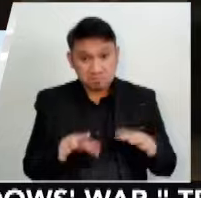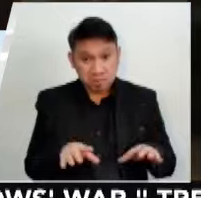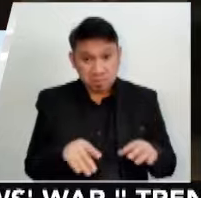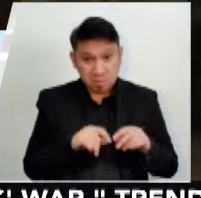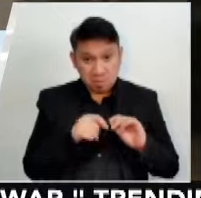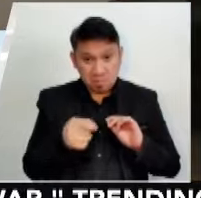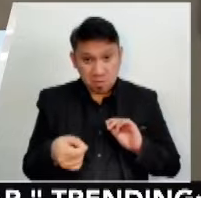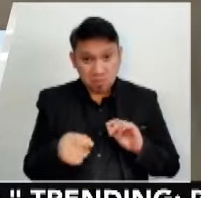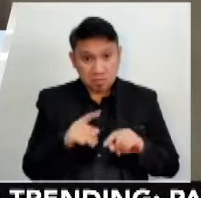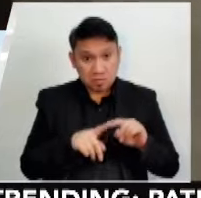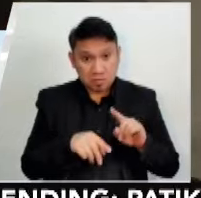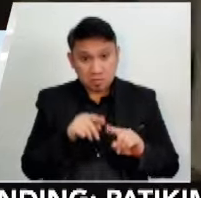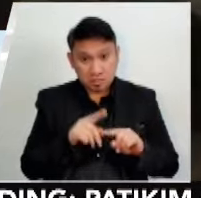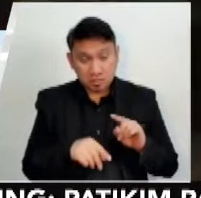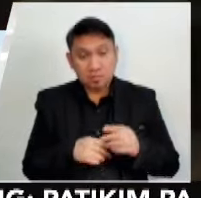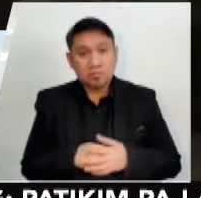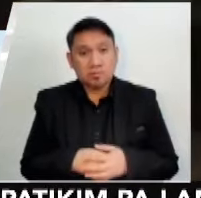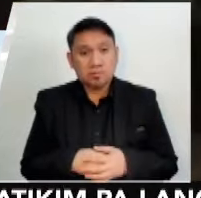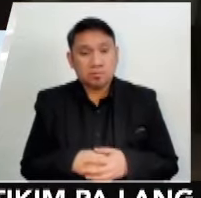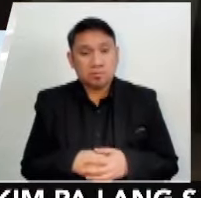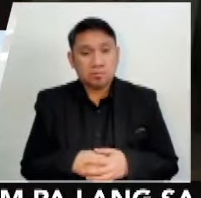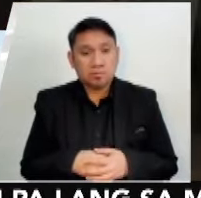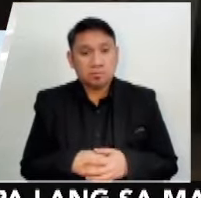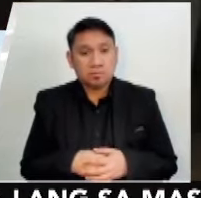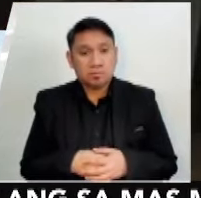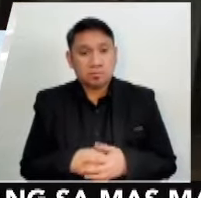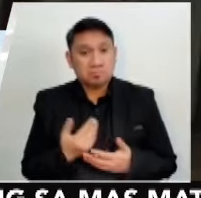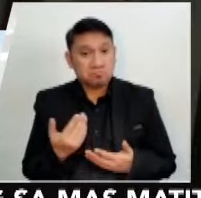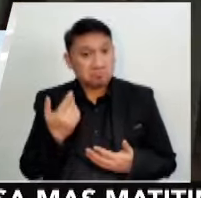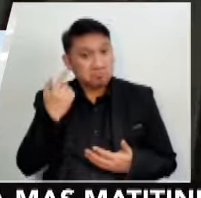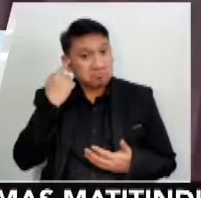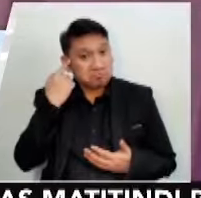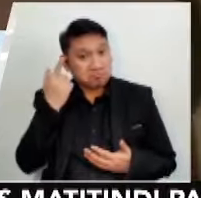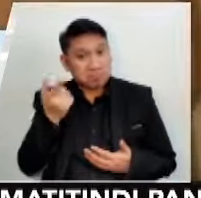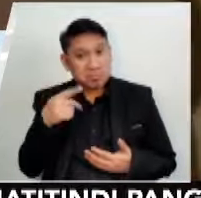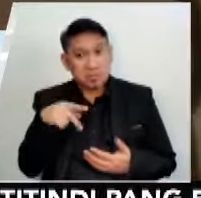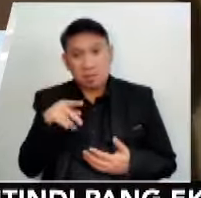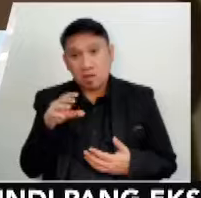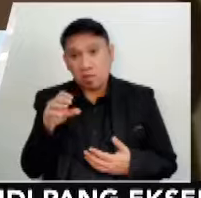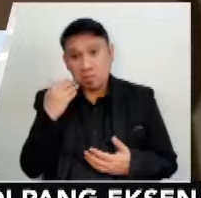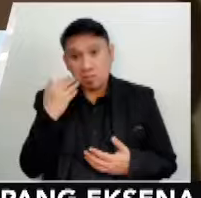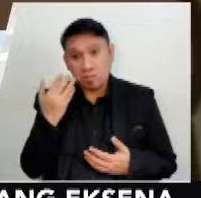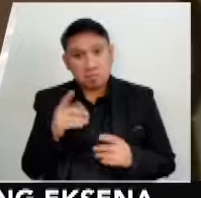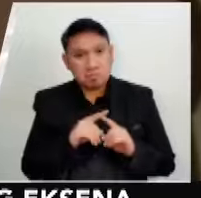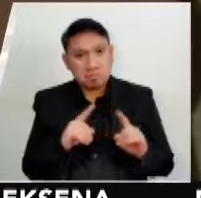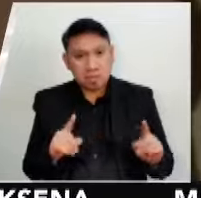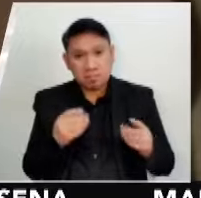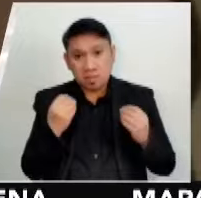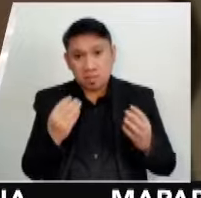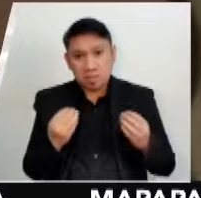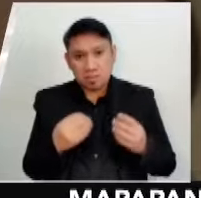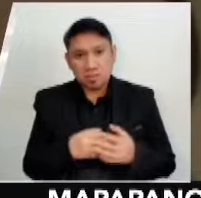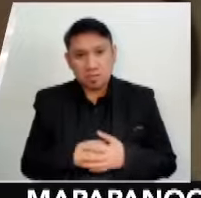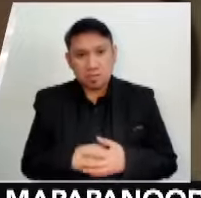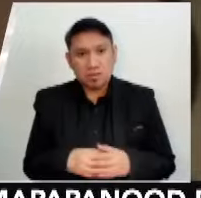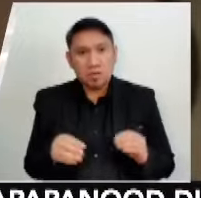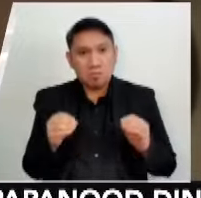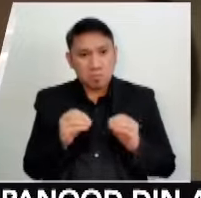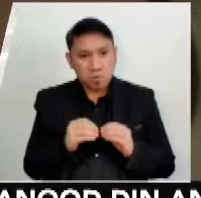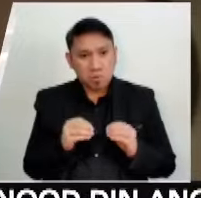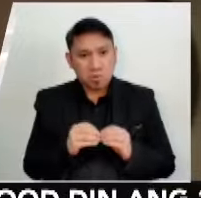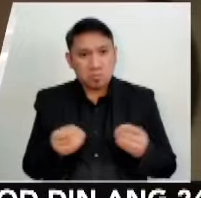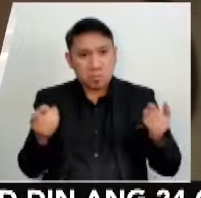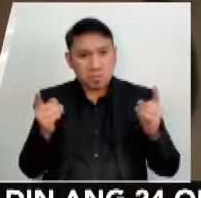nyo si Paco lang ang mamatay, well, you're guessing wrong dahil marami pang iba. Mas madami pang mangyayari at